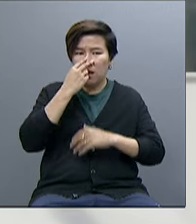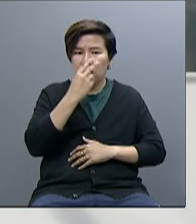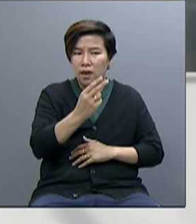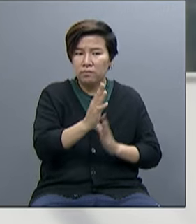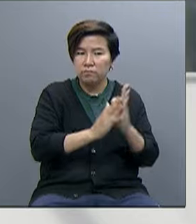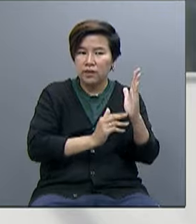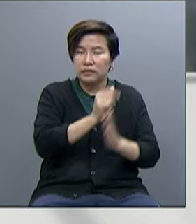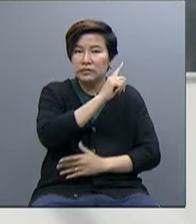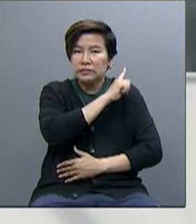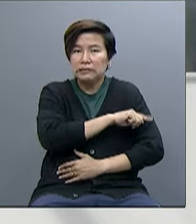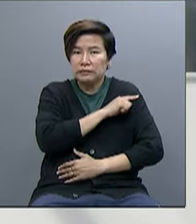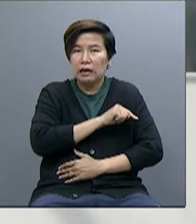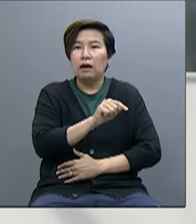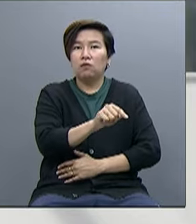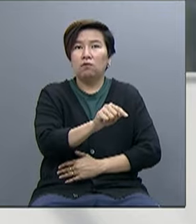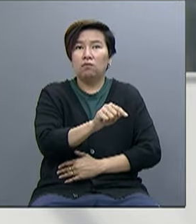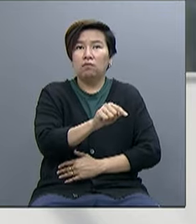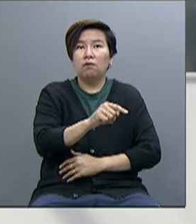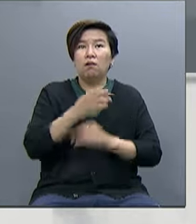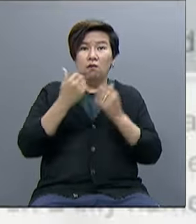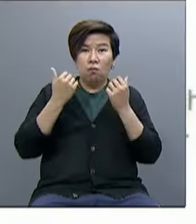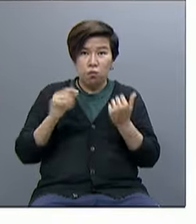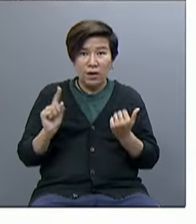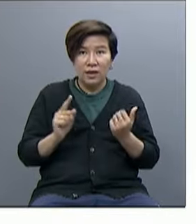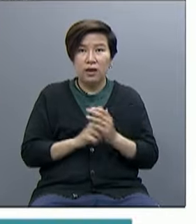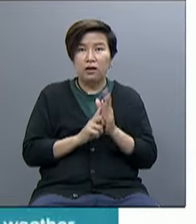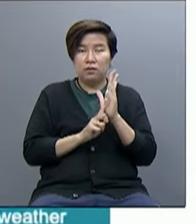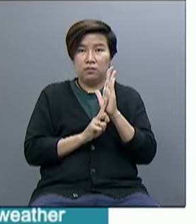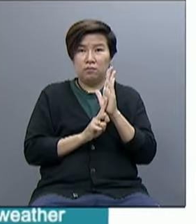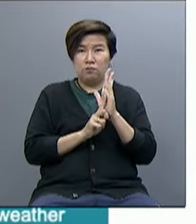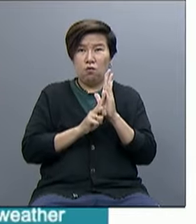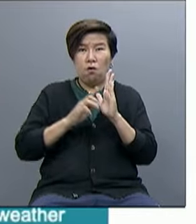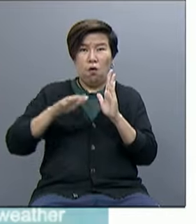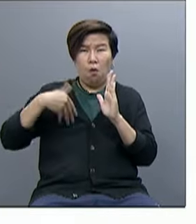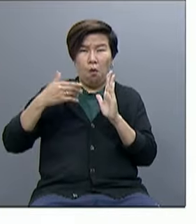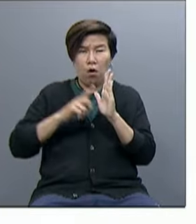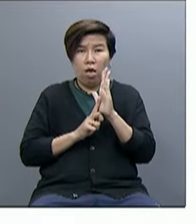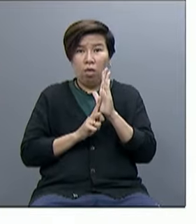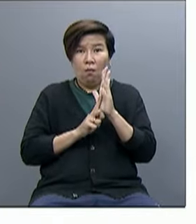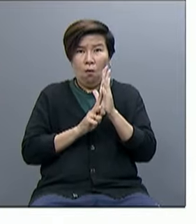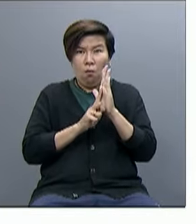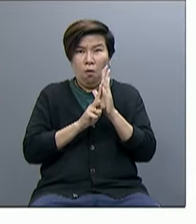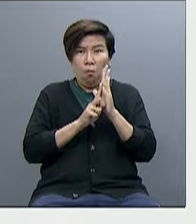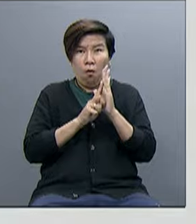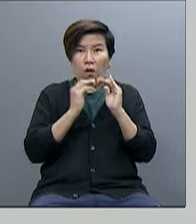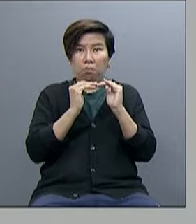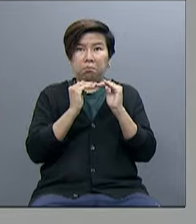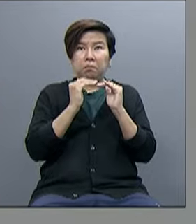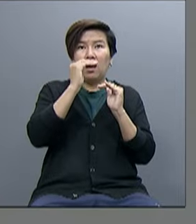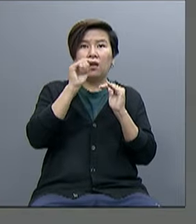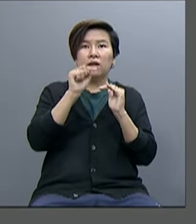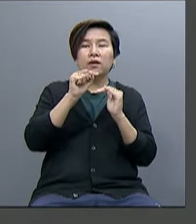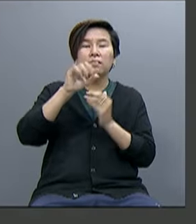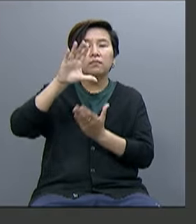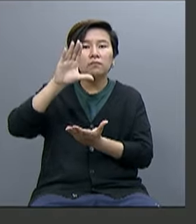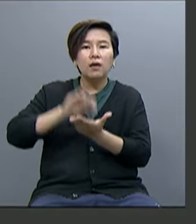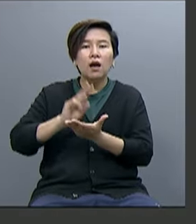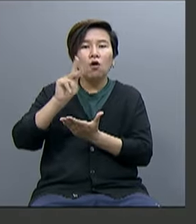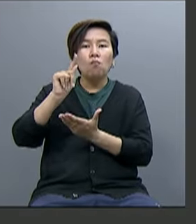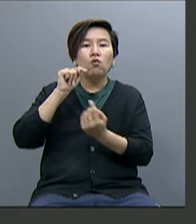ฟอกค่ะใช่มั้ยคะแต่วันนี้ค่ะระดับความร้อนในน้ำทะเลมันมากกว่านั้นค่ะดิฉันเจอข้อมูลใน